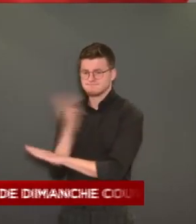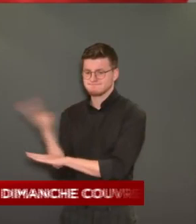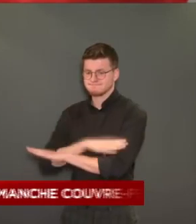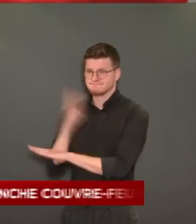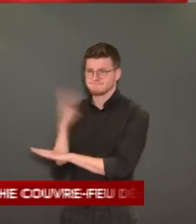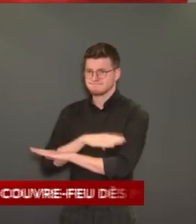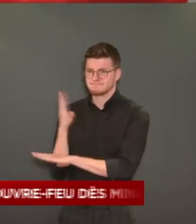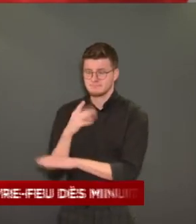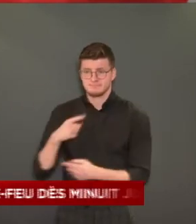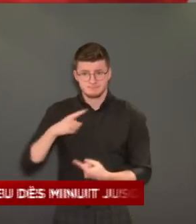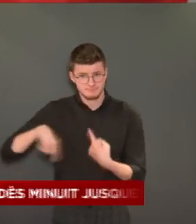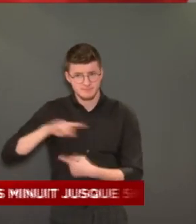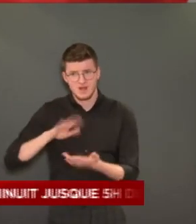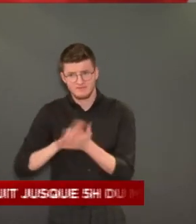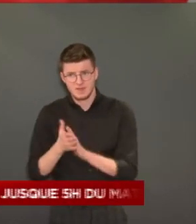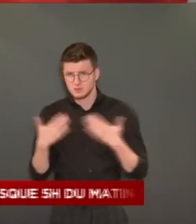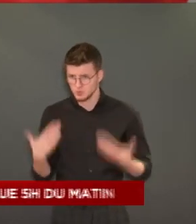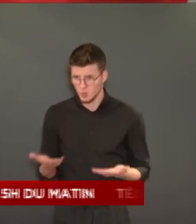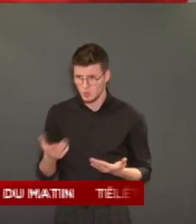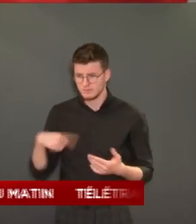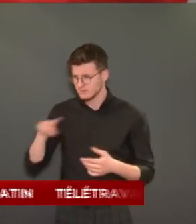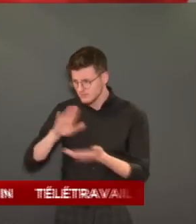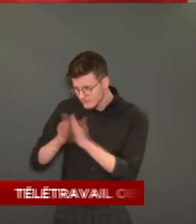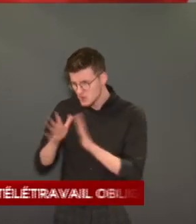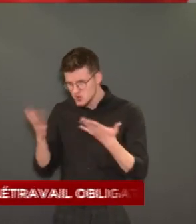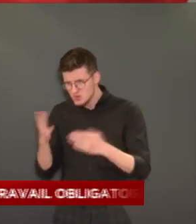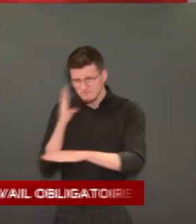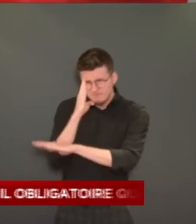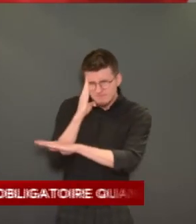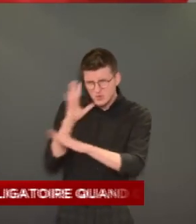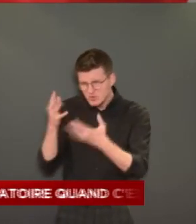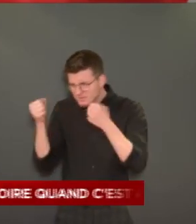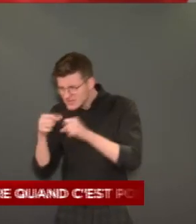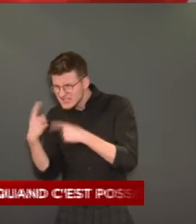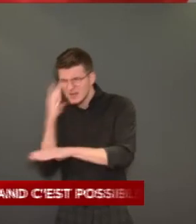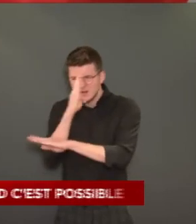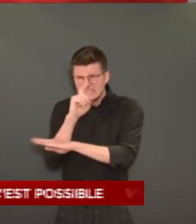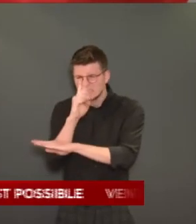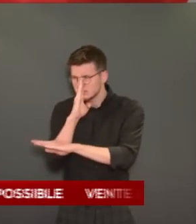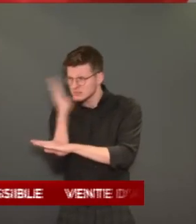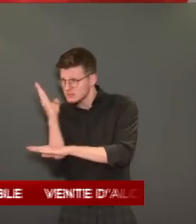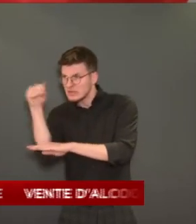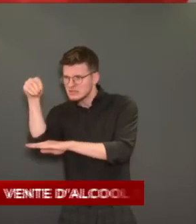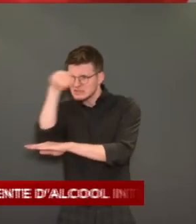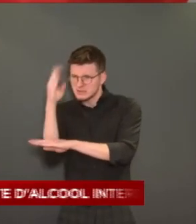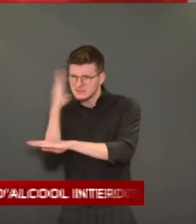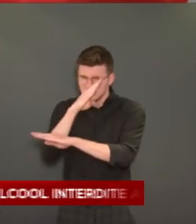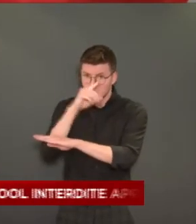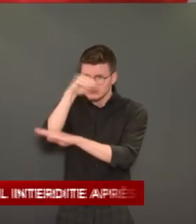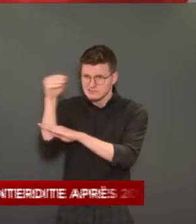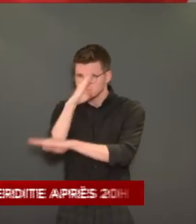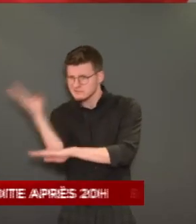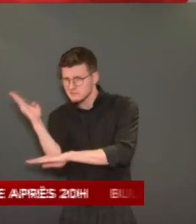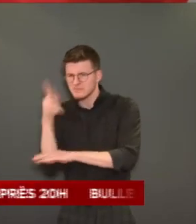Aujourd'hui, nous sommes arrivés à un accord avec différentes valeurs. Bon, je ne vais pas vous expliquer cela en détail, mais il y a